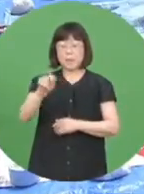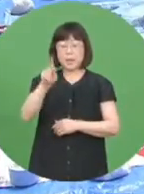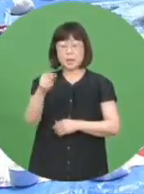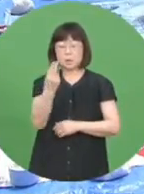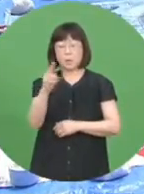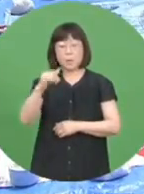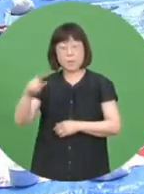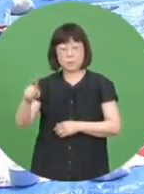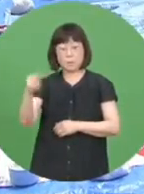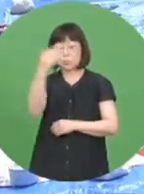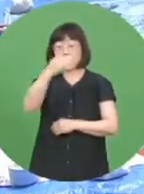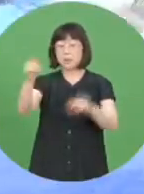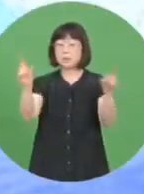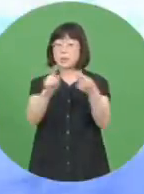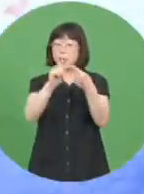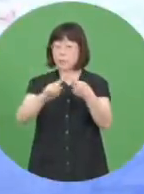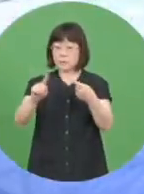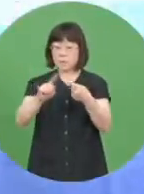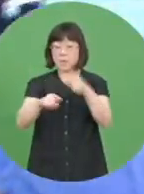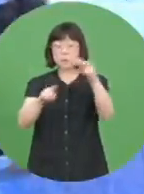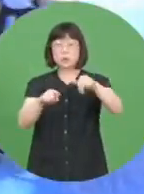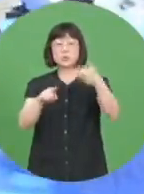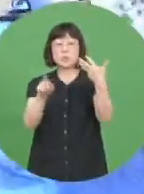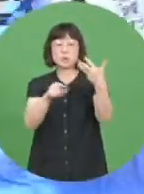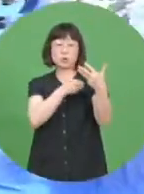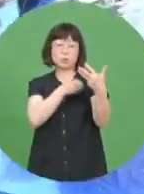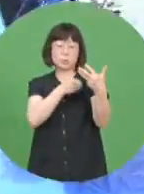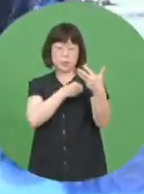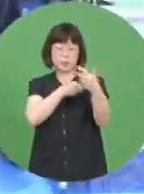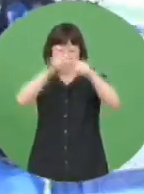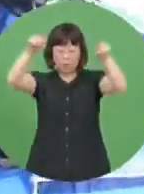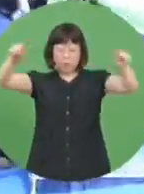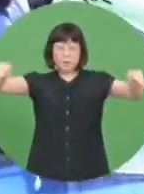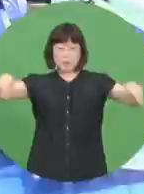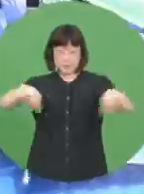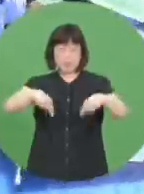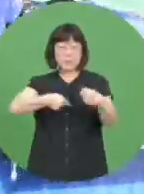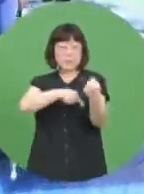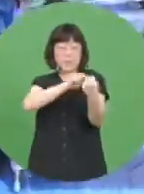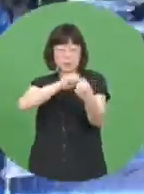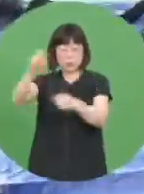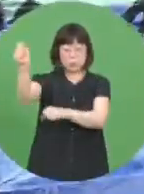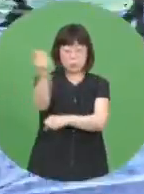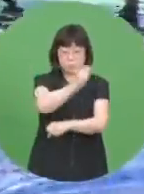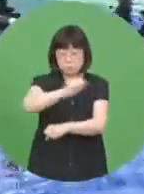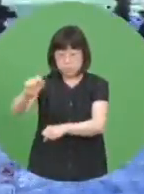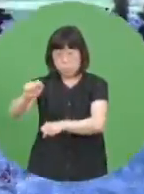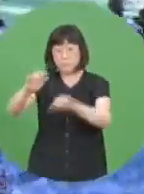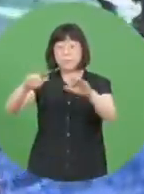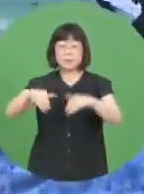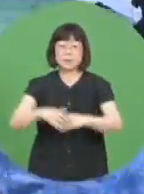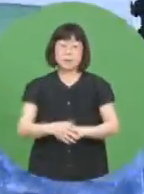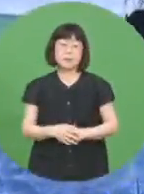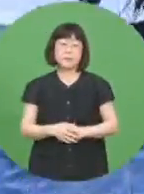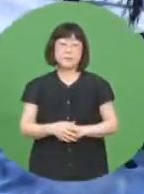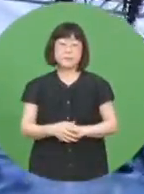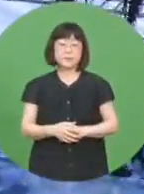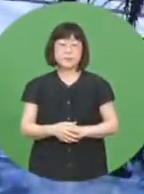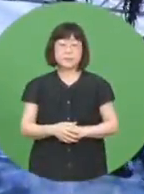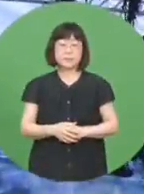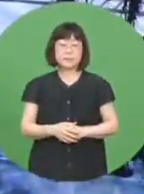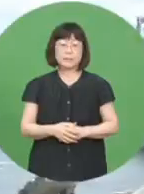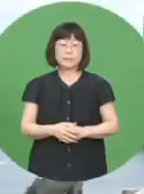第九に合わせて18人の部員たちが大きな布に力強く筆を走らせました。